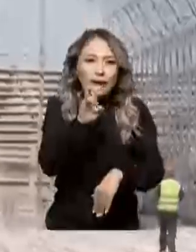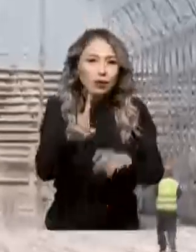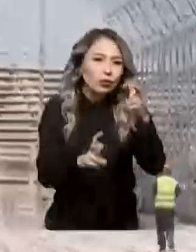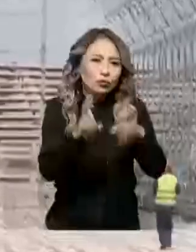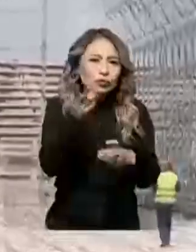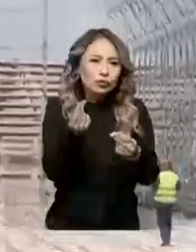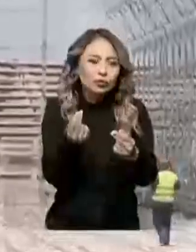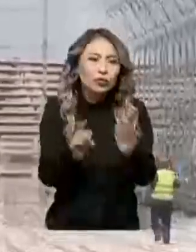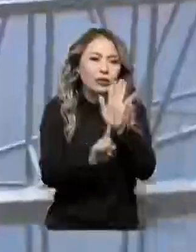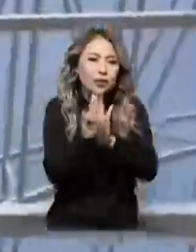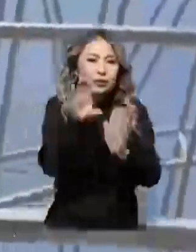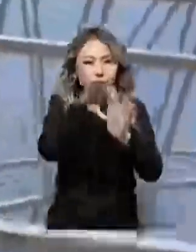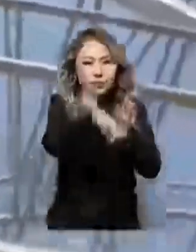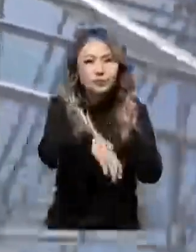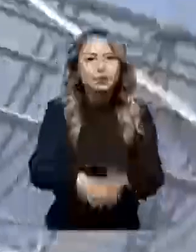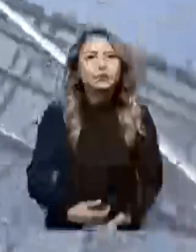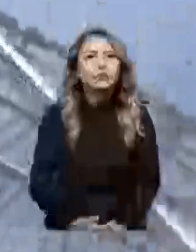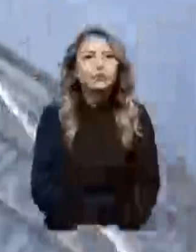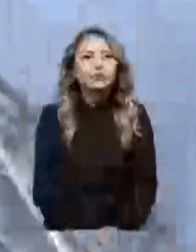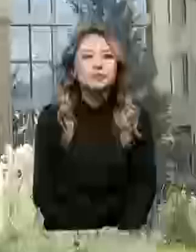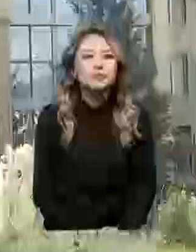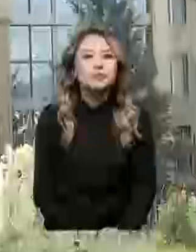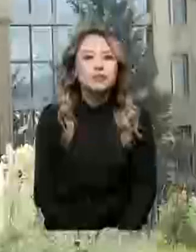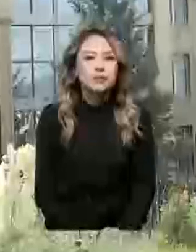өндірісіне қаржы құйған.